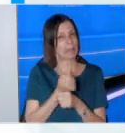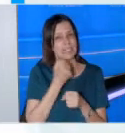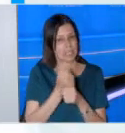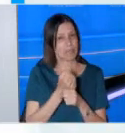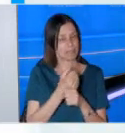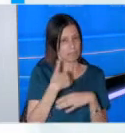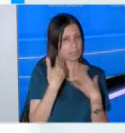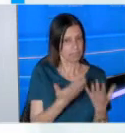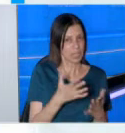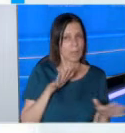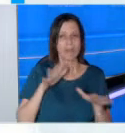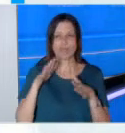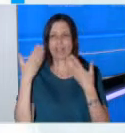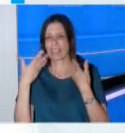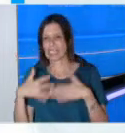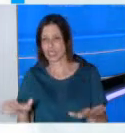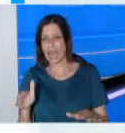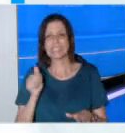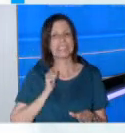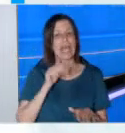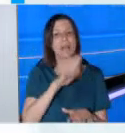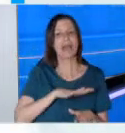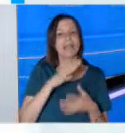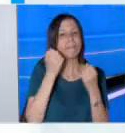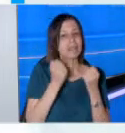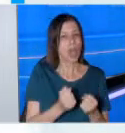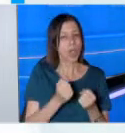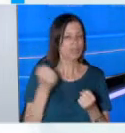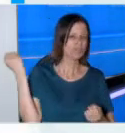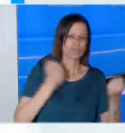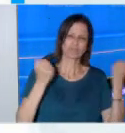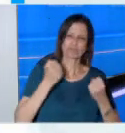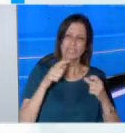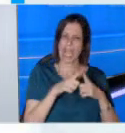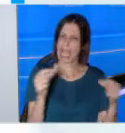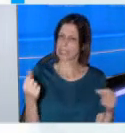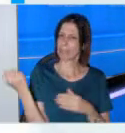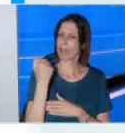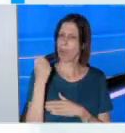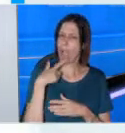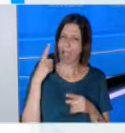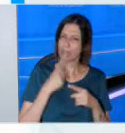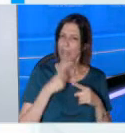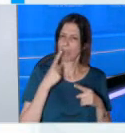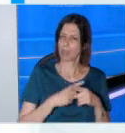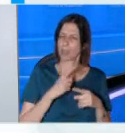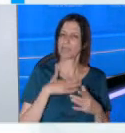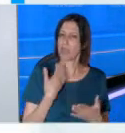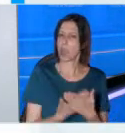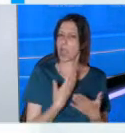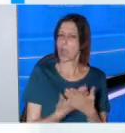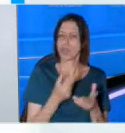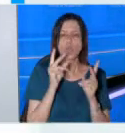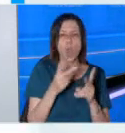לו, הממשלה נכשלה. צה"ל והמערכת הביטחון עלמו בעזה בכוח ובדייקנות